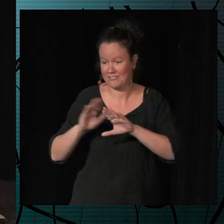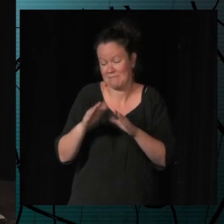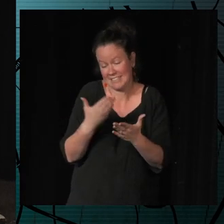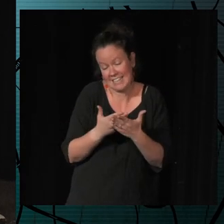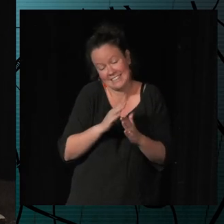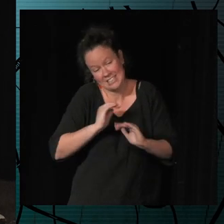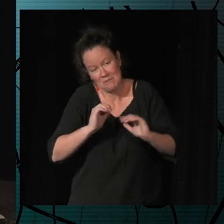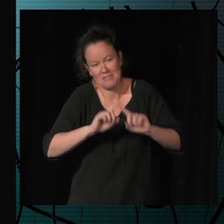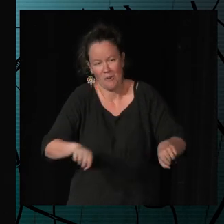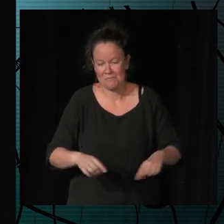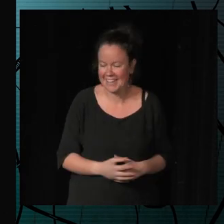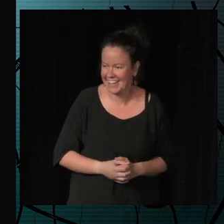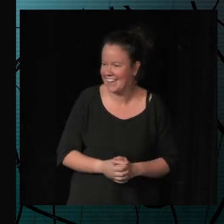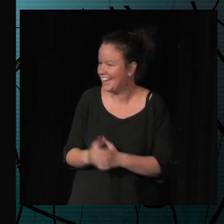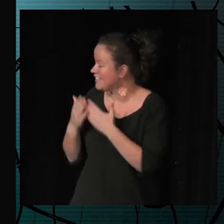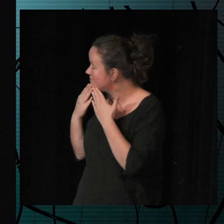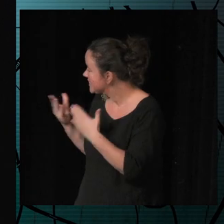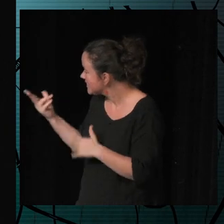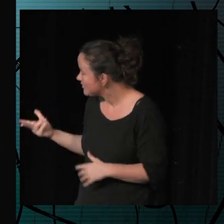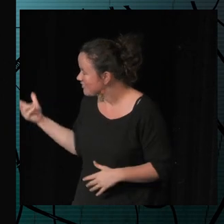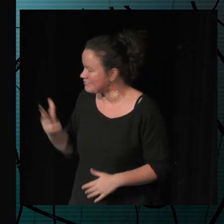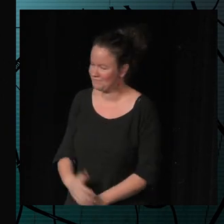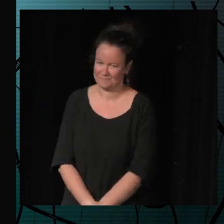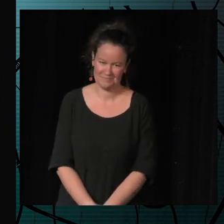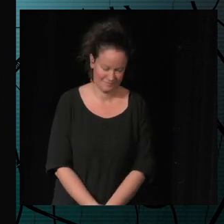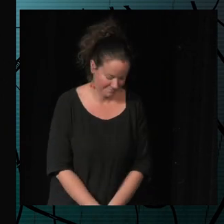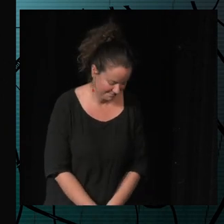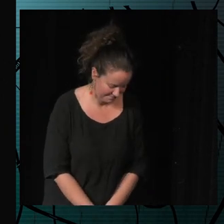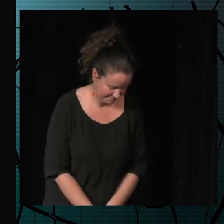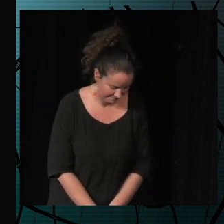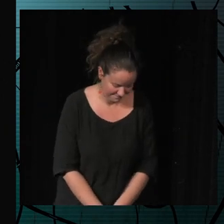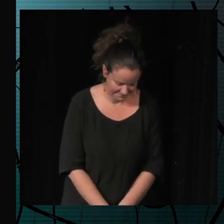merci à tous les deux merci à tous les trois on peut les applaudir merci